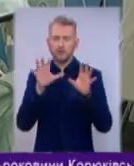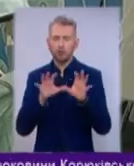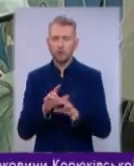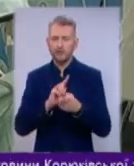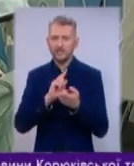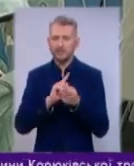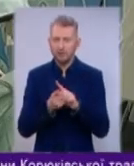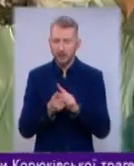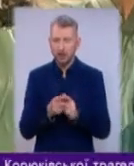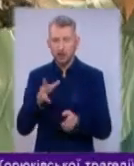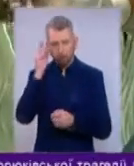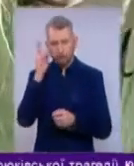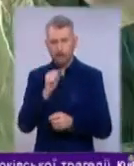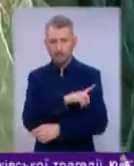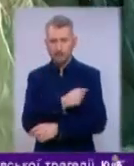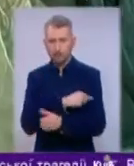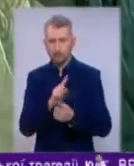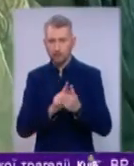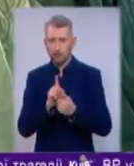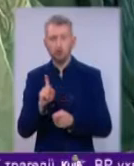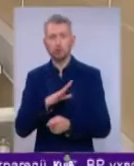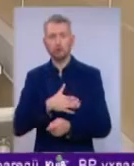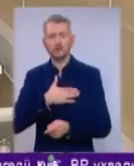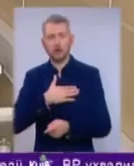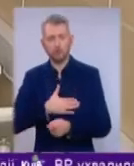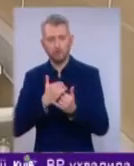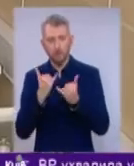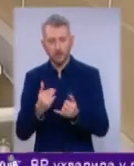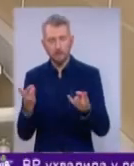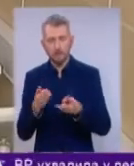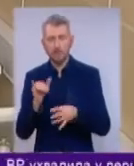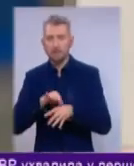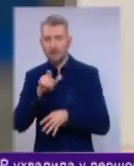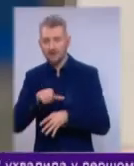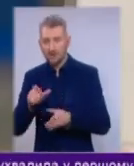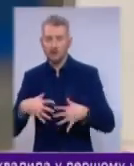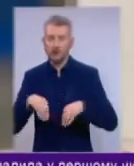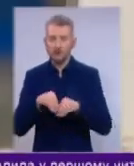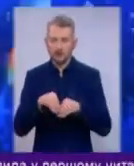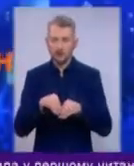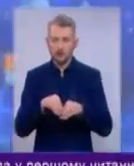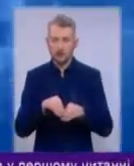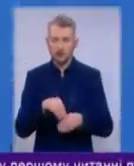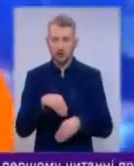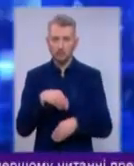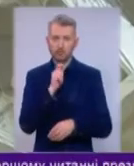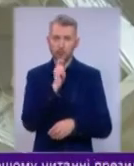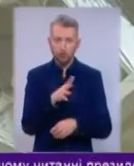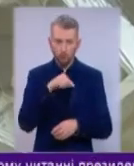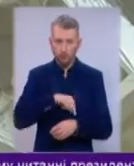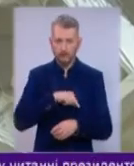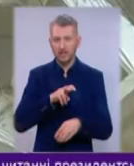огляду на медичну реформу, щоб були задоволені потреби і пацієнтів, і родин донорів, і лікарів?